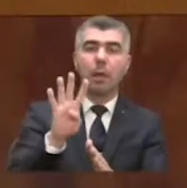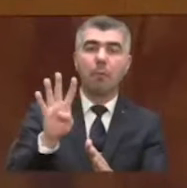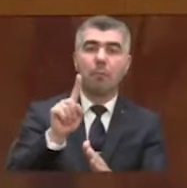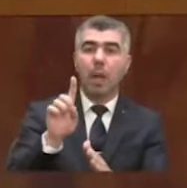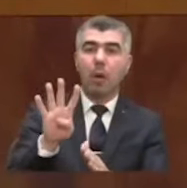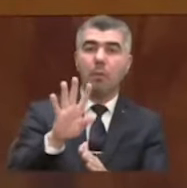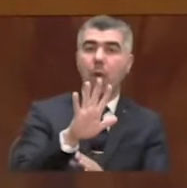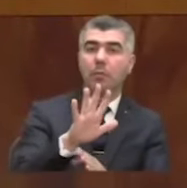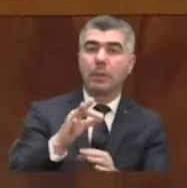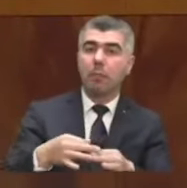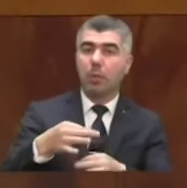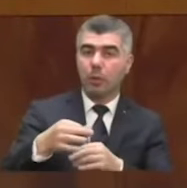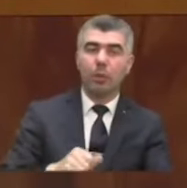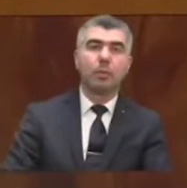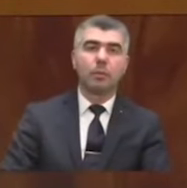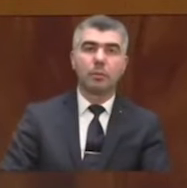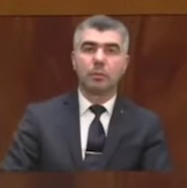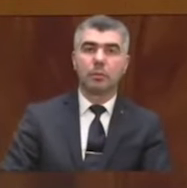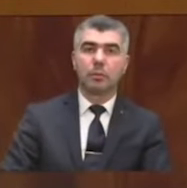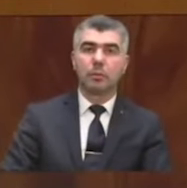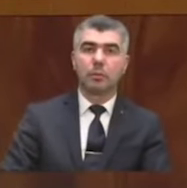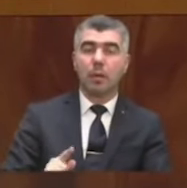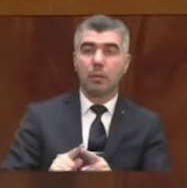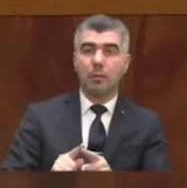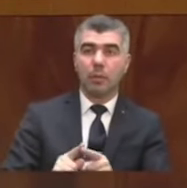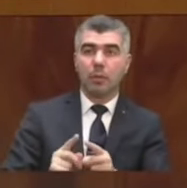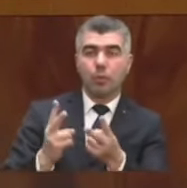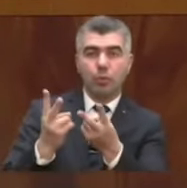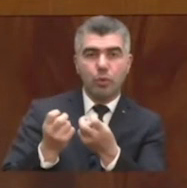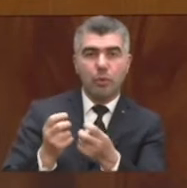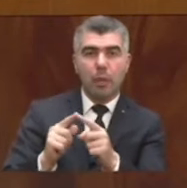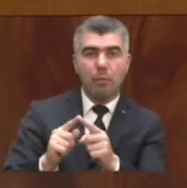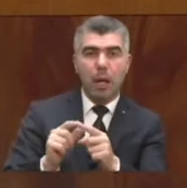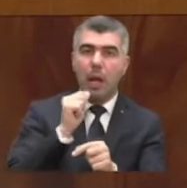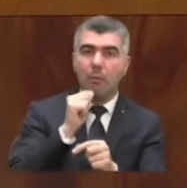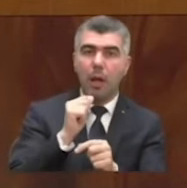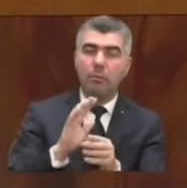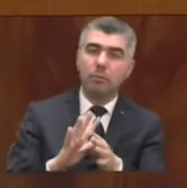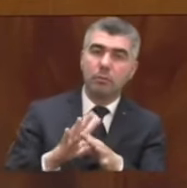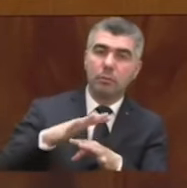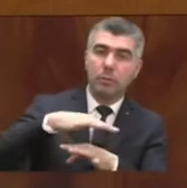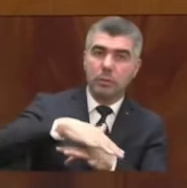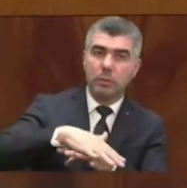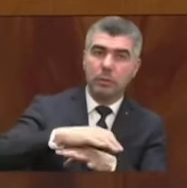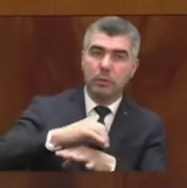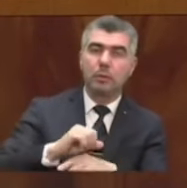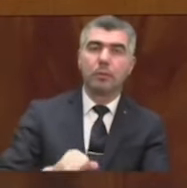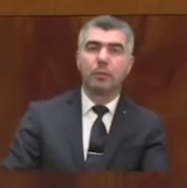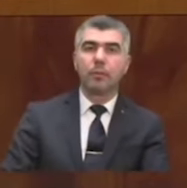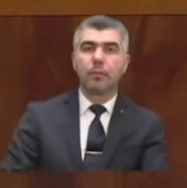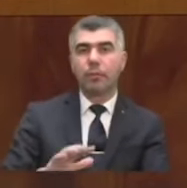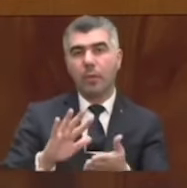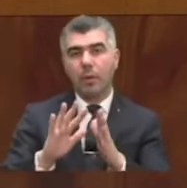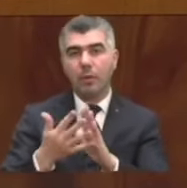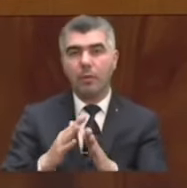154 مليمتر. هذا اللي جاء لأنه الواردات المائية اللي دخلت هي